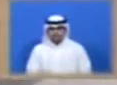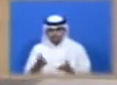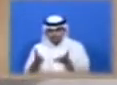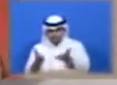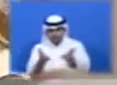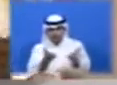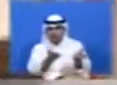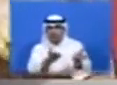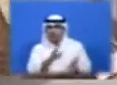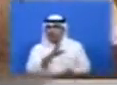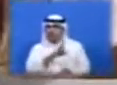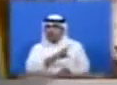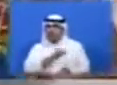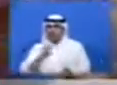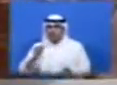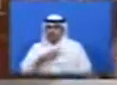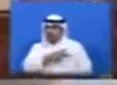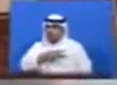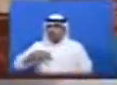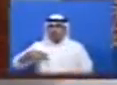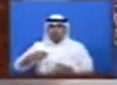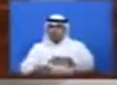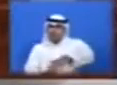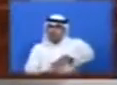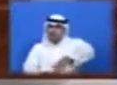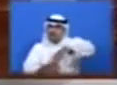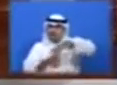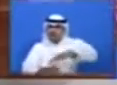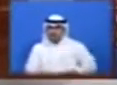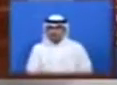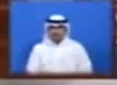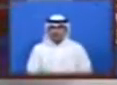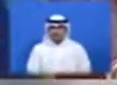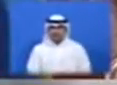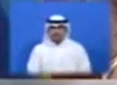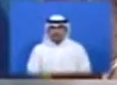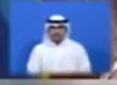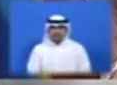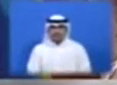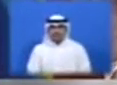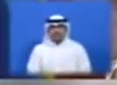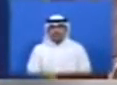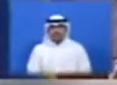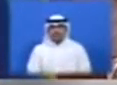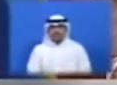واستقبل سموه حفظه الله سمو الشيخ جابر المبارك الحمد الصباح رئيس مجلس الوزراء.